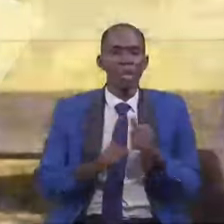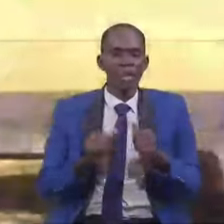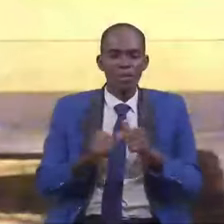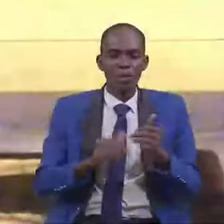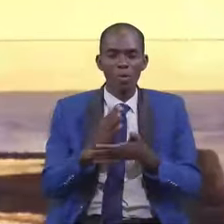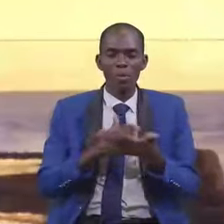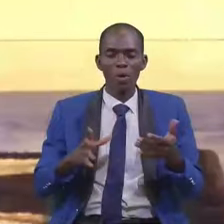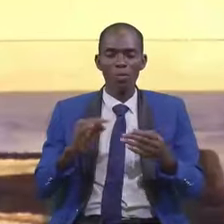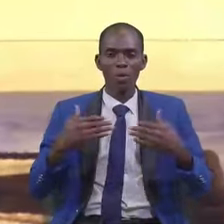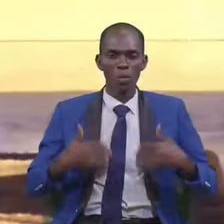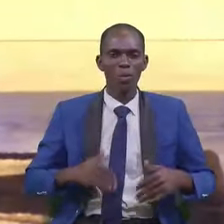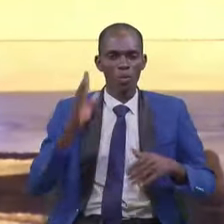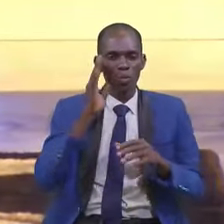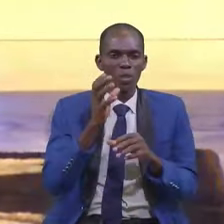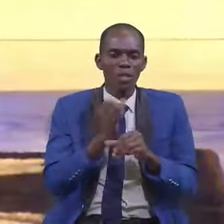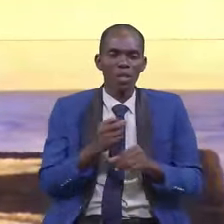aura cette santé.